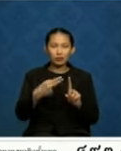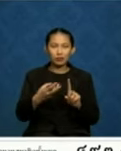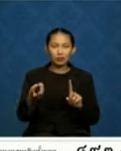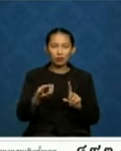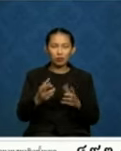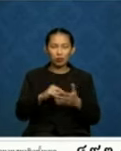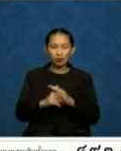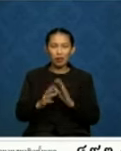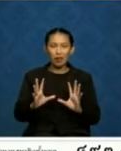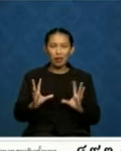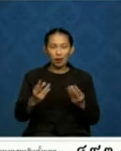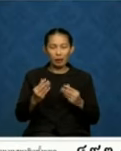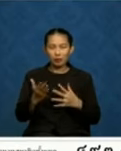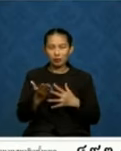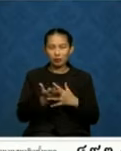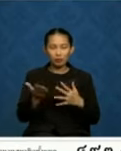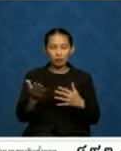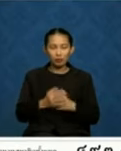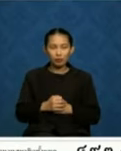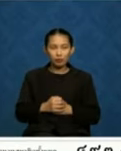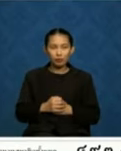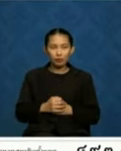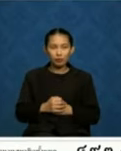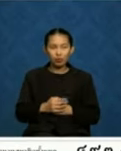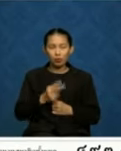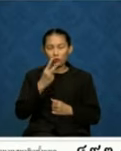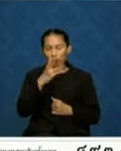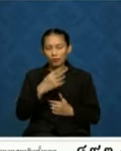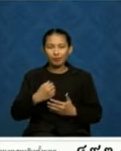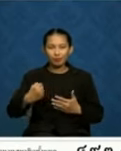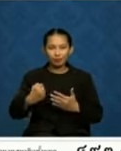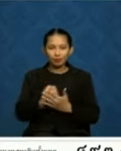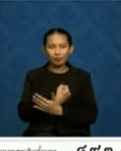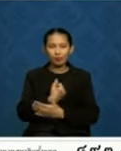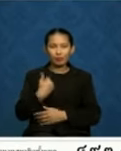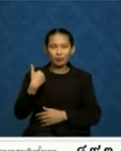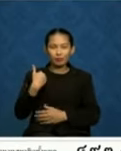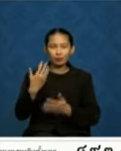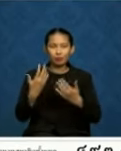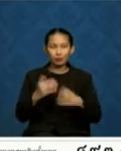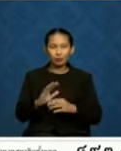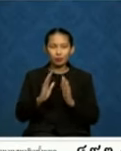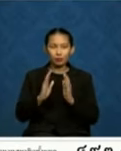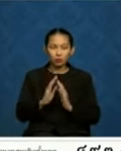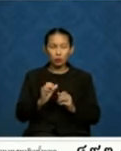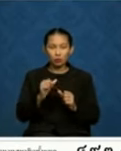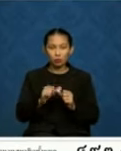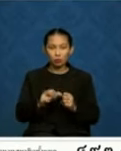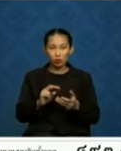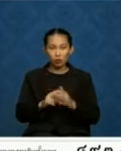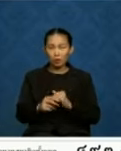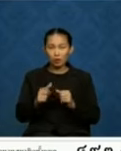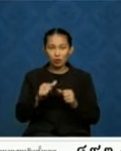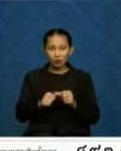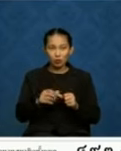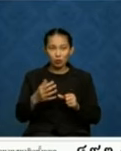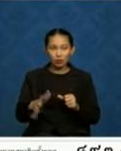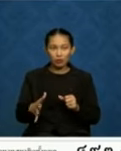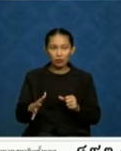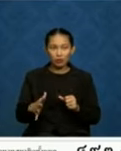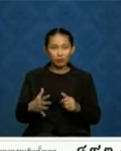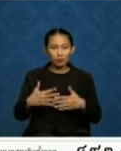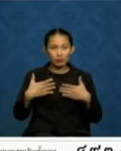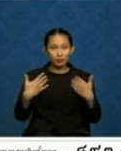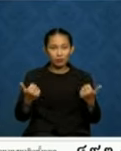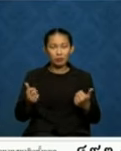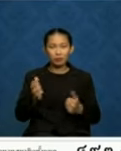งเกือบครึ่งหนึ่งนะครับซึ่งก็เป็นเรื่องที่น่าเสียดายมากแล้วคนที่อยู่ก็ไม่ใช่ว่าอยู่แล้วสบ